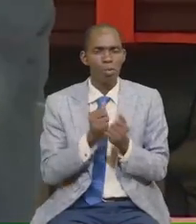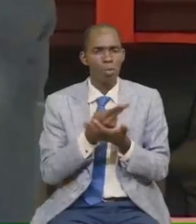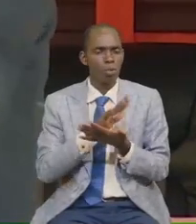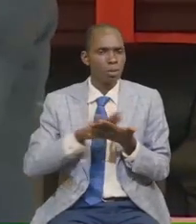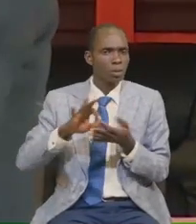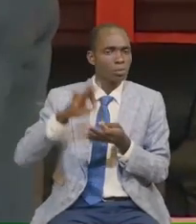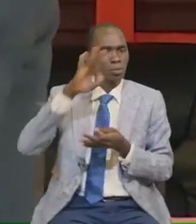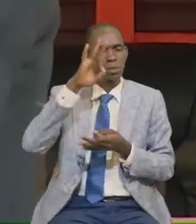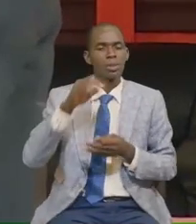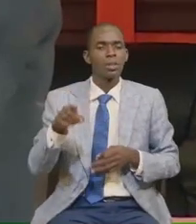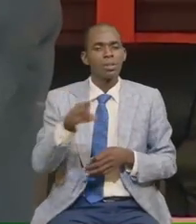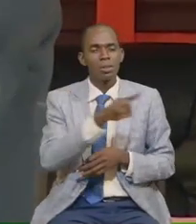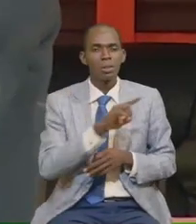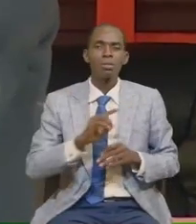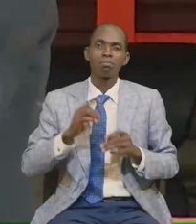profession de connaître Dieu.